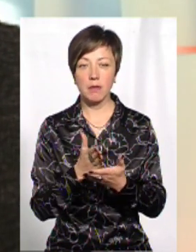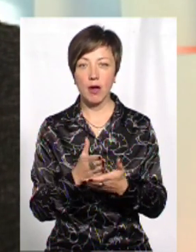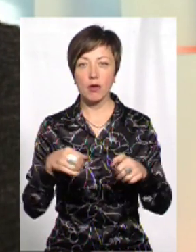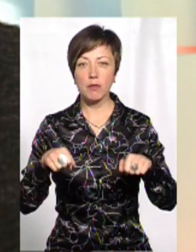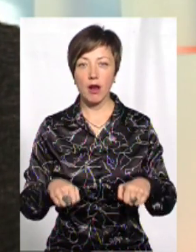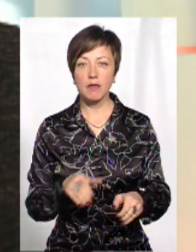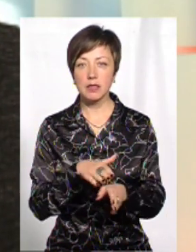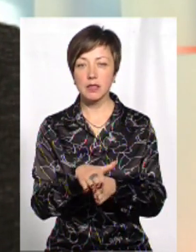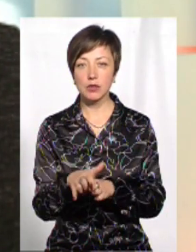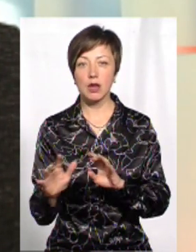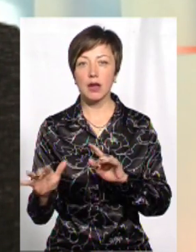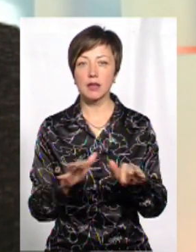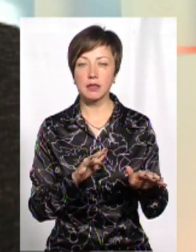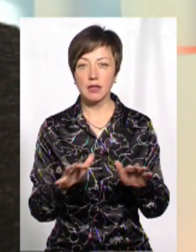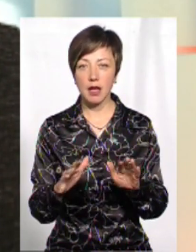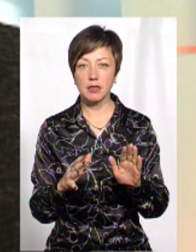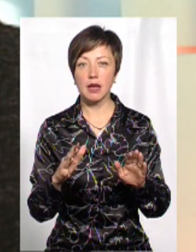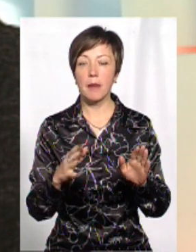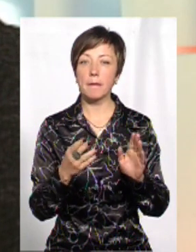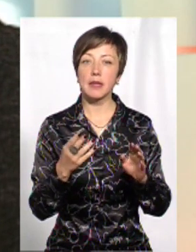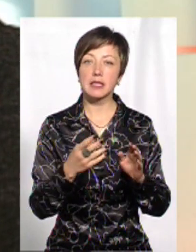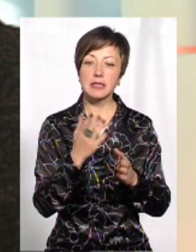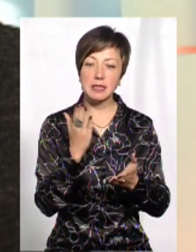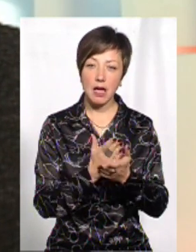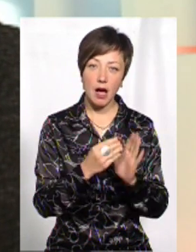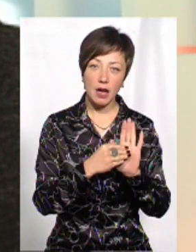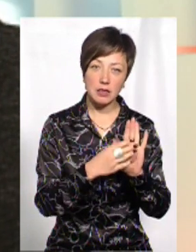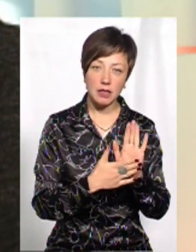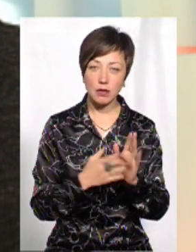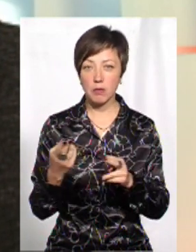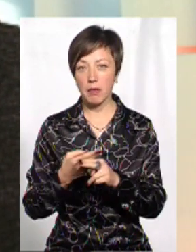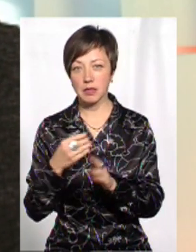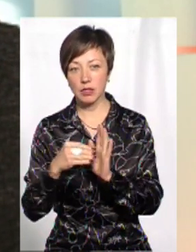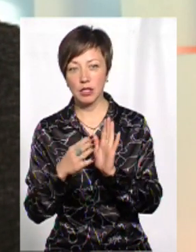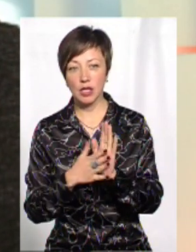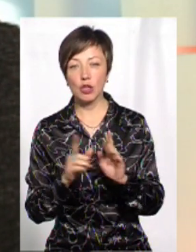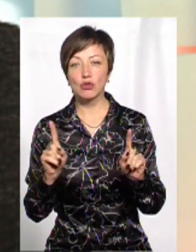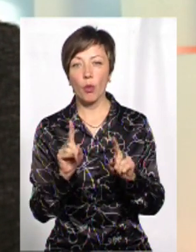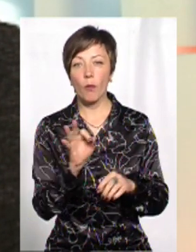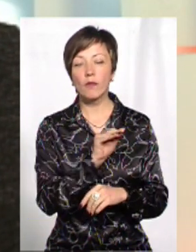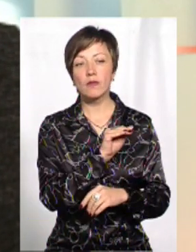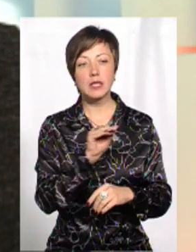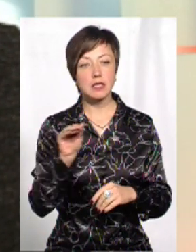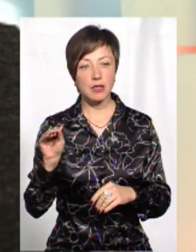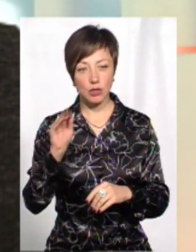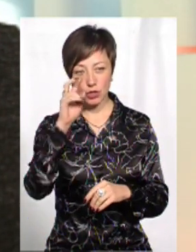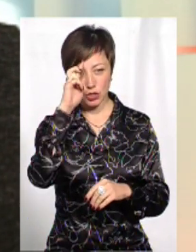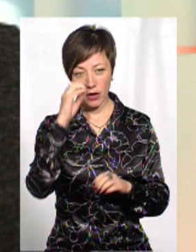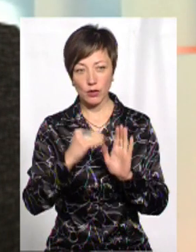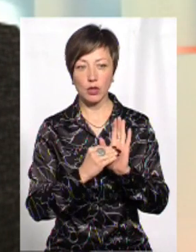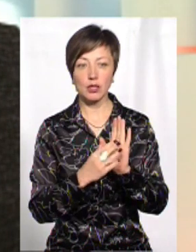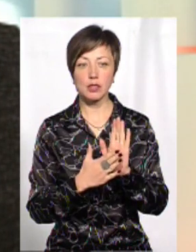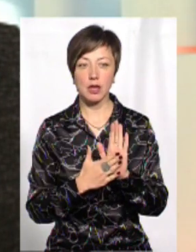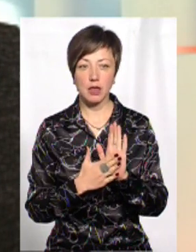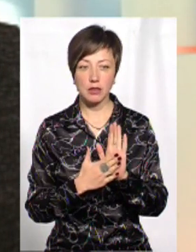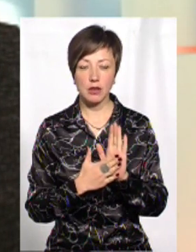свою діяльність як з реєстрацією, так і без реєстрації. Ті, що пройшли офіційно державну